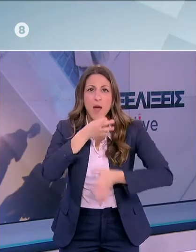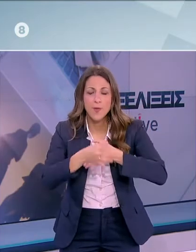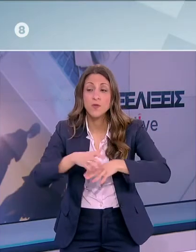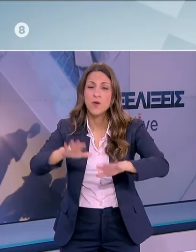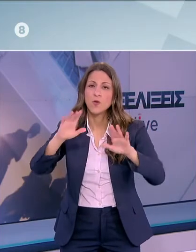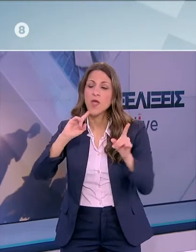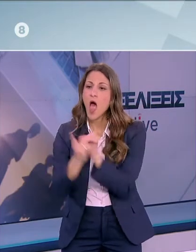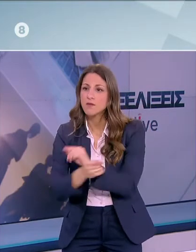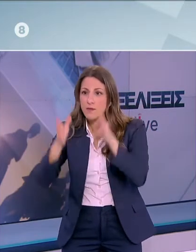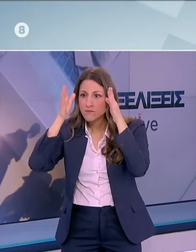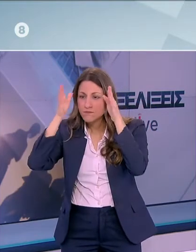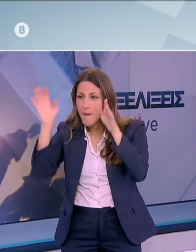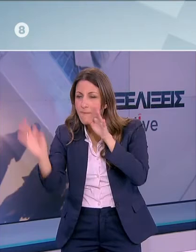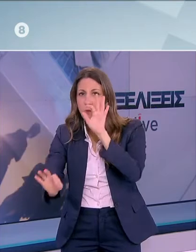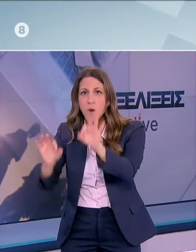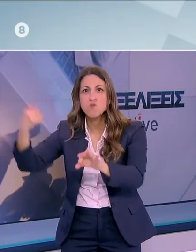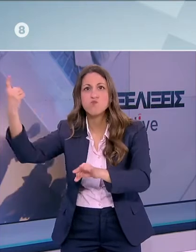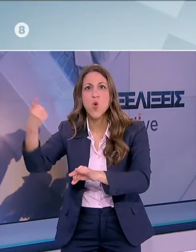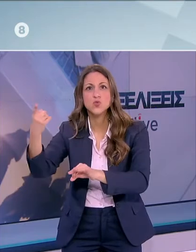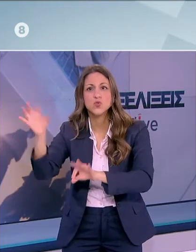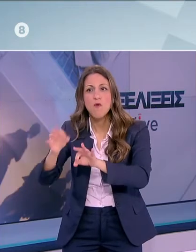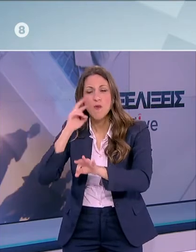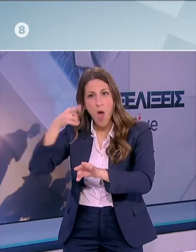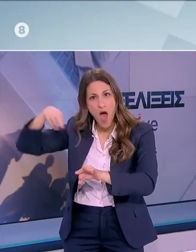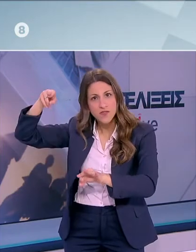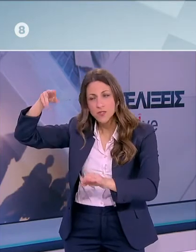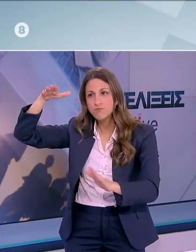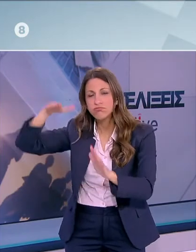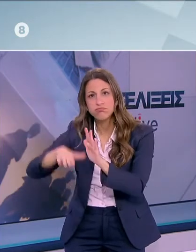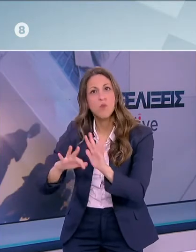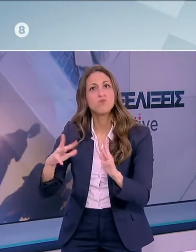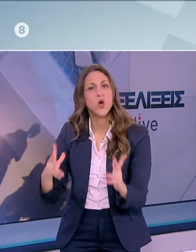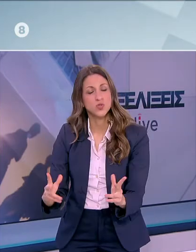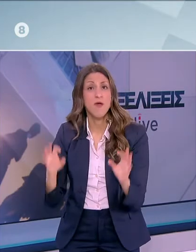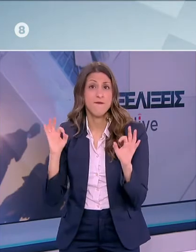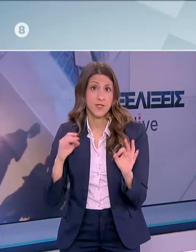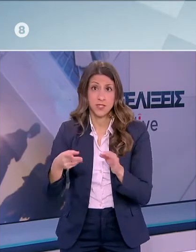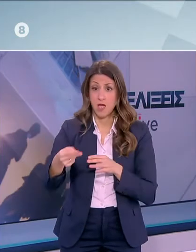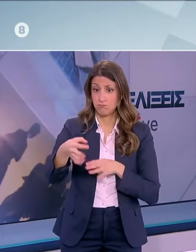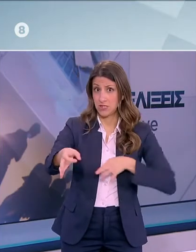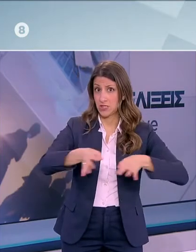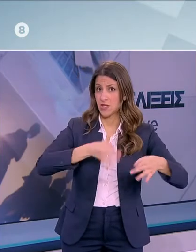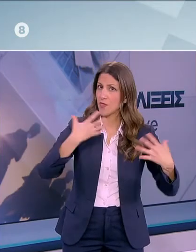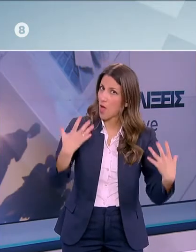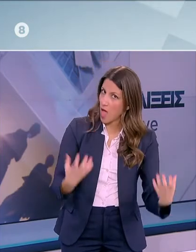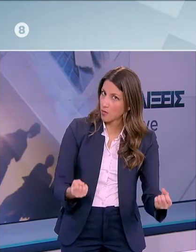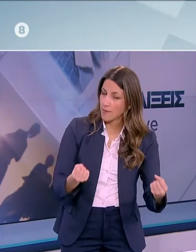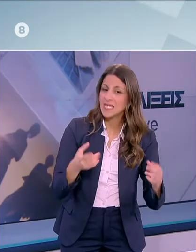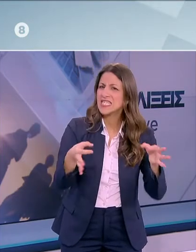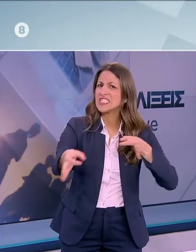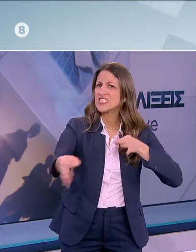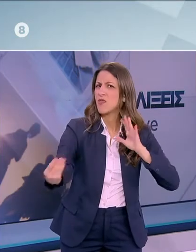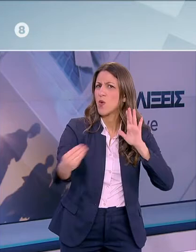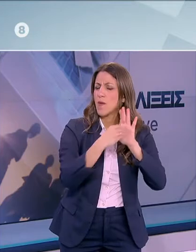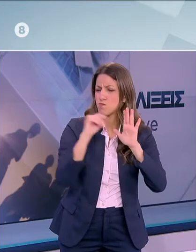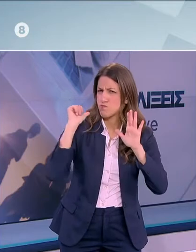επιδημιολογικής εικόνας και οι αποφάσεις μας ανάλογα με τα δεδομένα. Φυσικά και υπάρχει σχεδιασμός. Ο σχεδιασμός μιλάει πρώτα για την προστασία